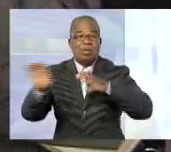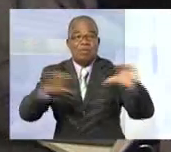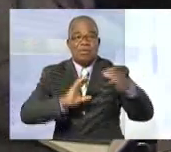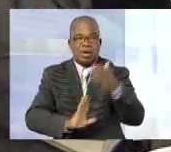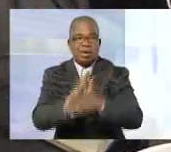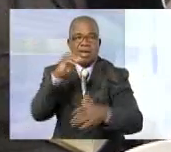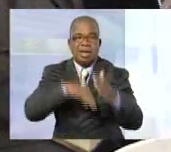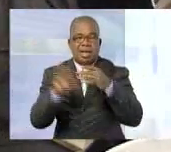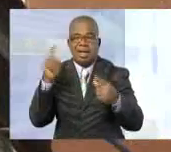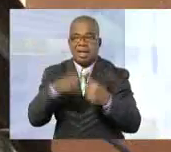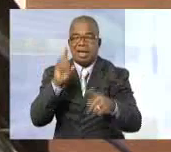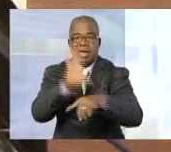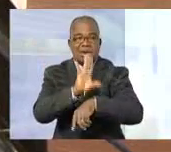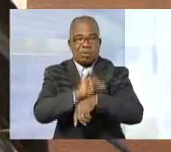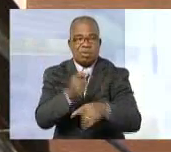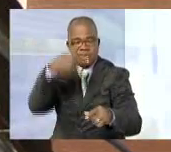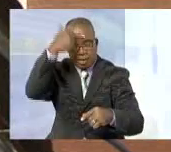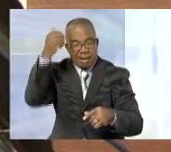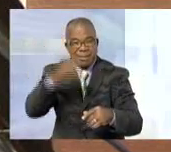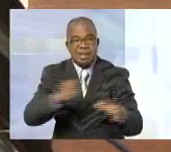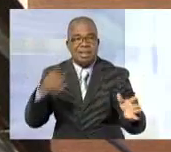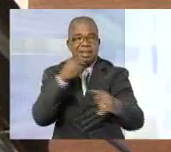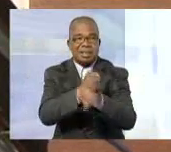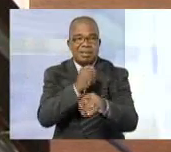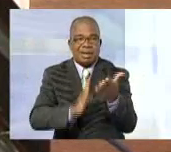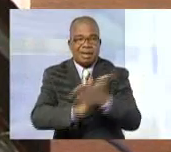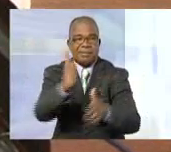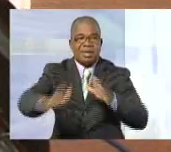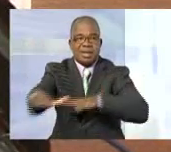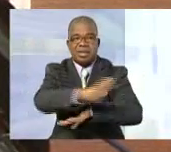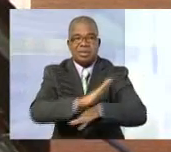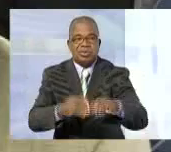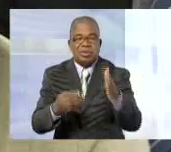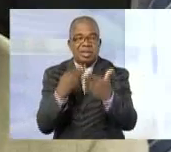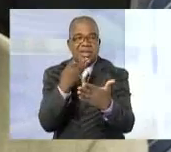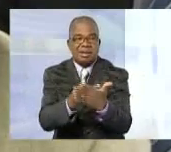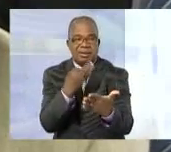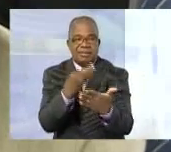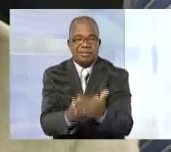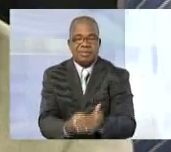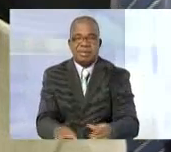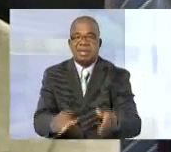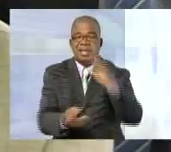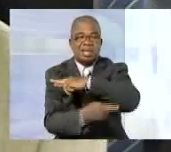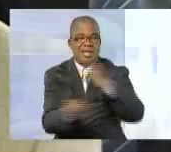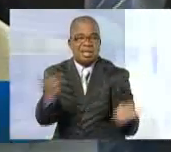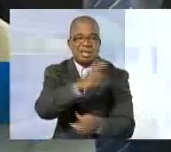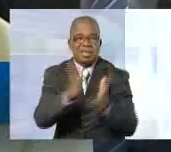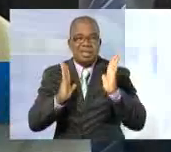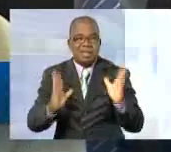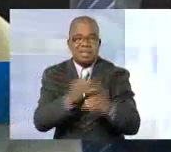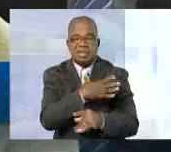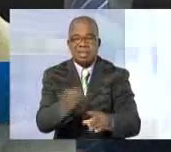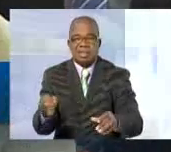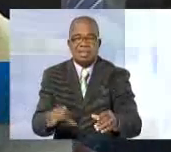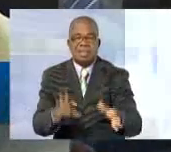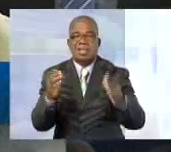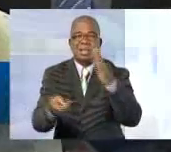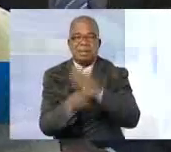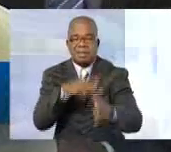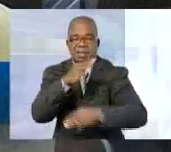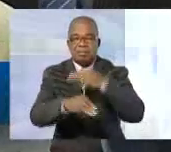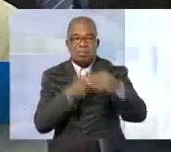acteurs impliqués dans la réforme, entre autres des représentants de la Banque mondiale, de l'Union européenne, du Don pour la gouvernance et du